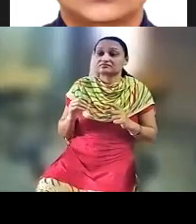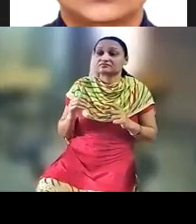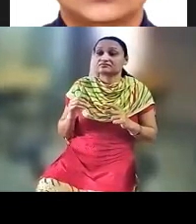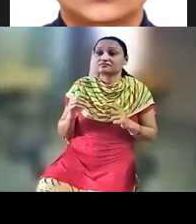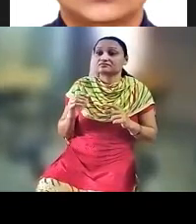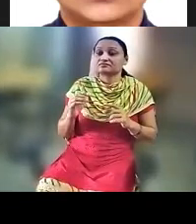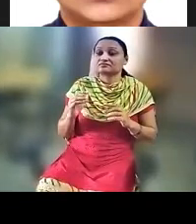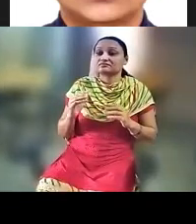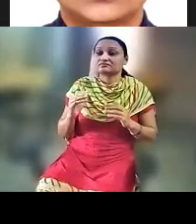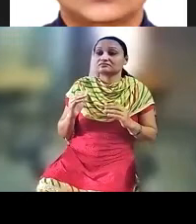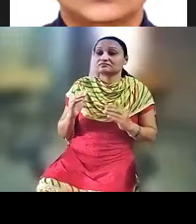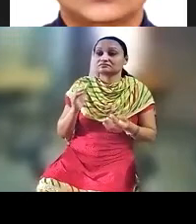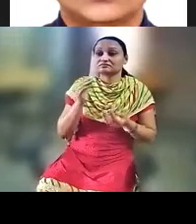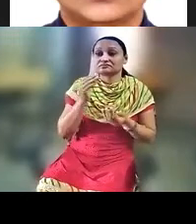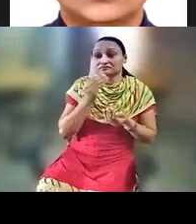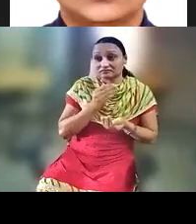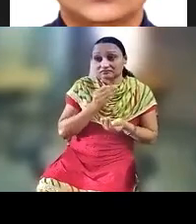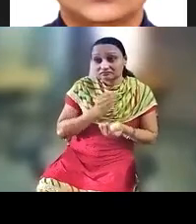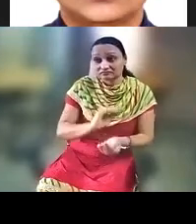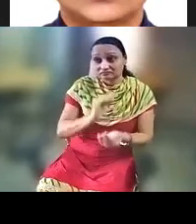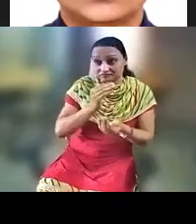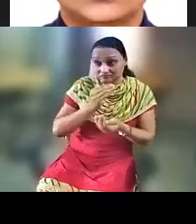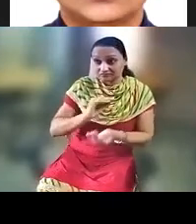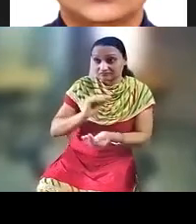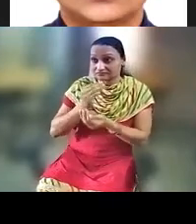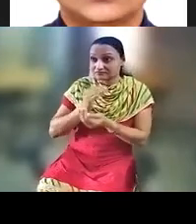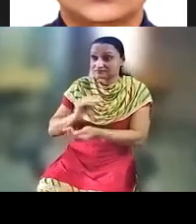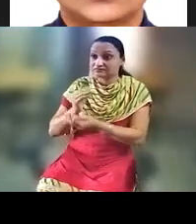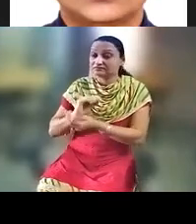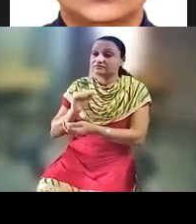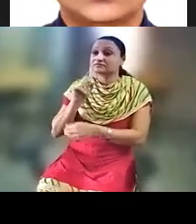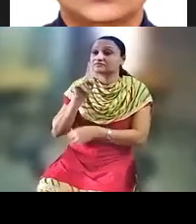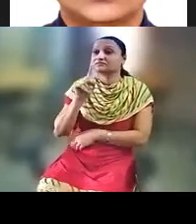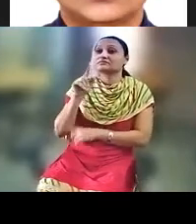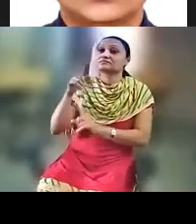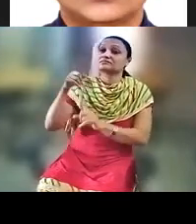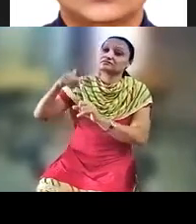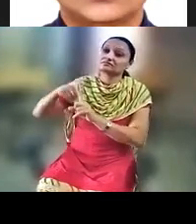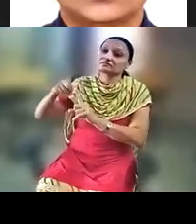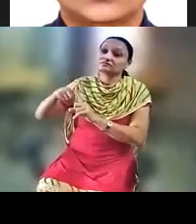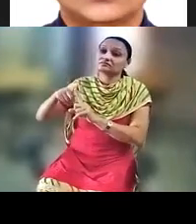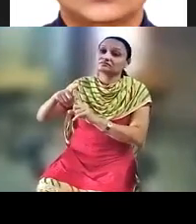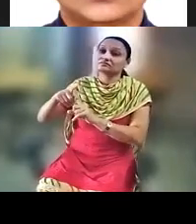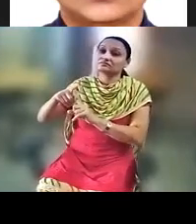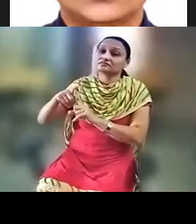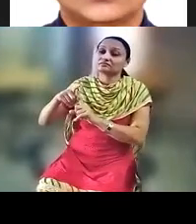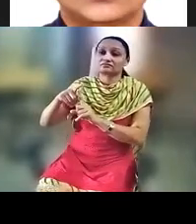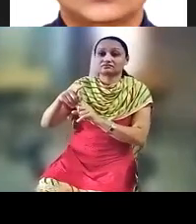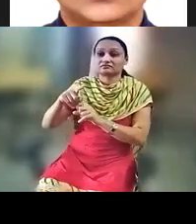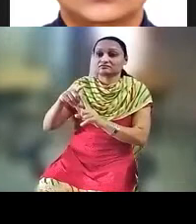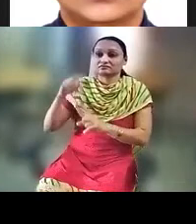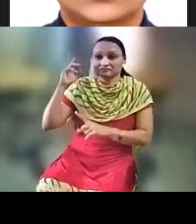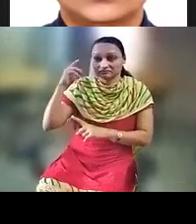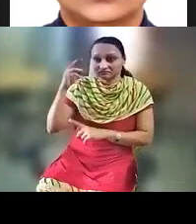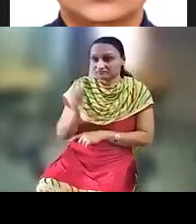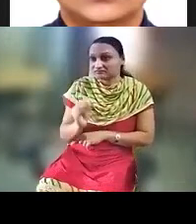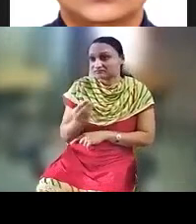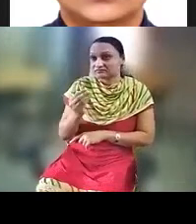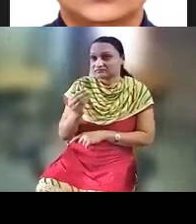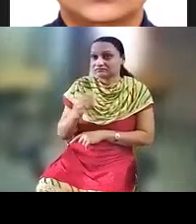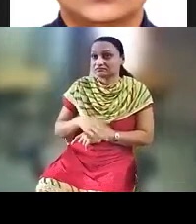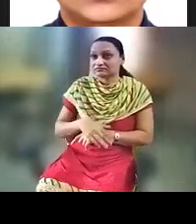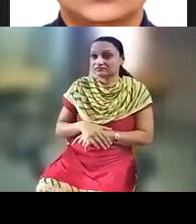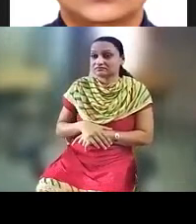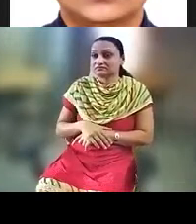जो वेस्टर्न कंट्रीज में जो कारण है उनसे हमारे यहाँ के कारण बहुत फर्क है। वहाँ हमारे यहाँ पे